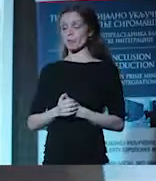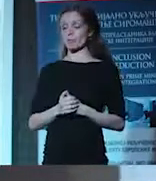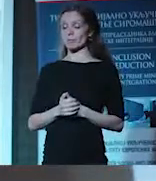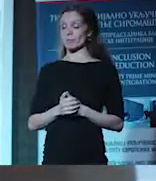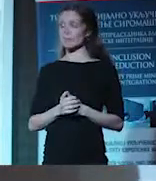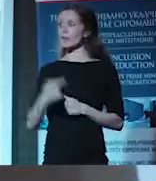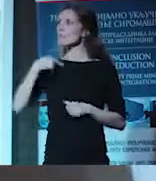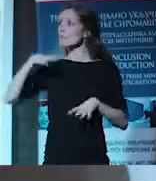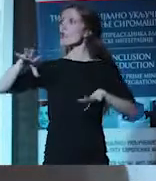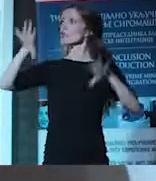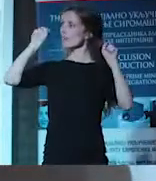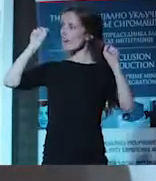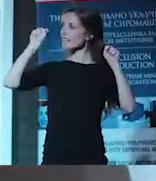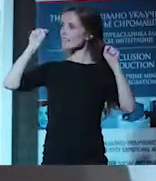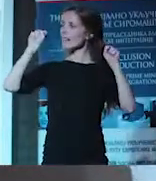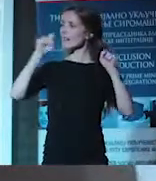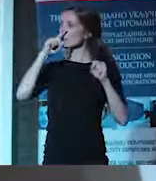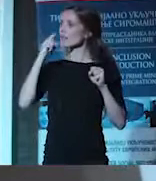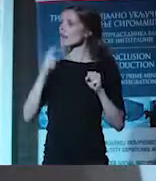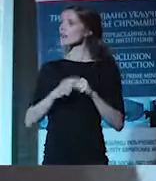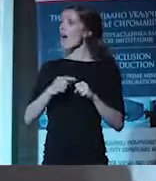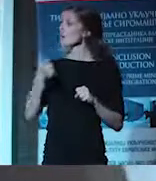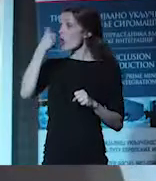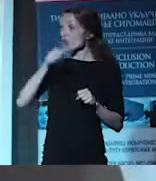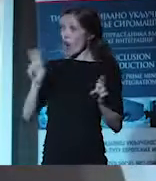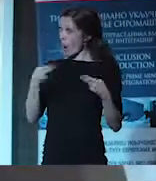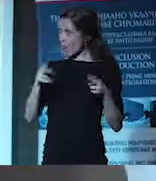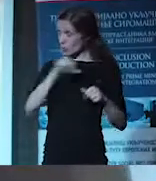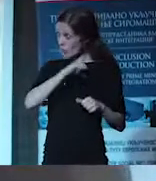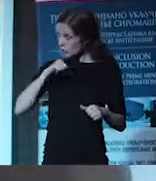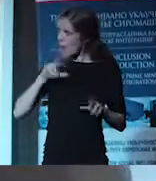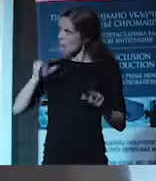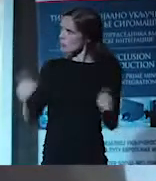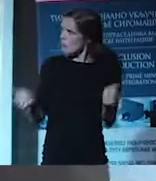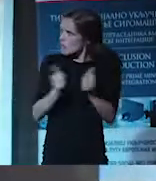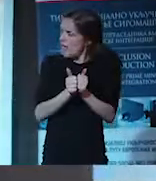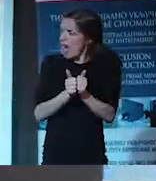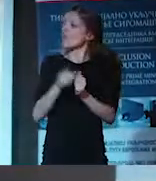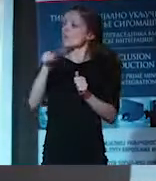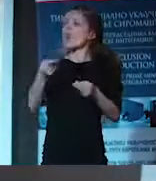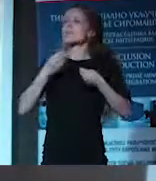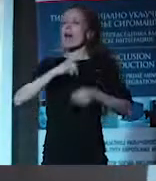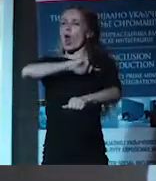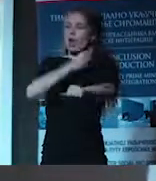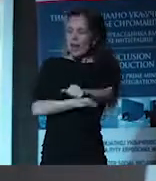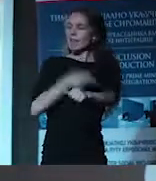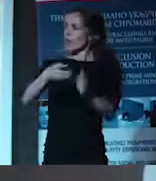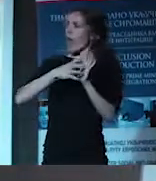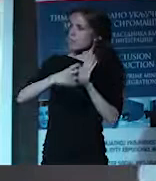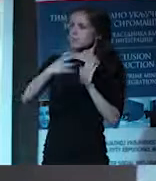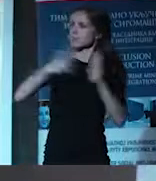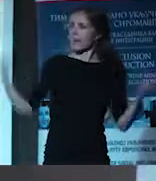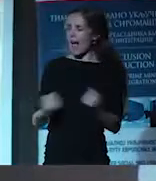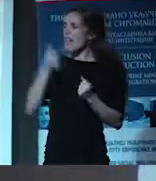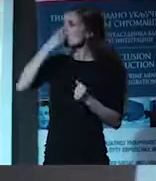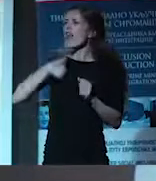smo shvatili da ono što ne možemo sami, možemo zajedno, ovo nam je dalo energiju da krenemo dalje sa aktivnostima, pa ono što